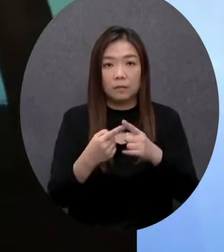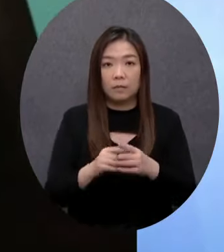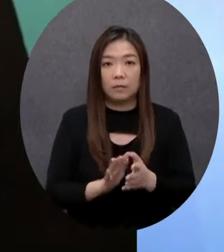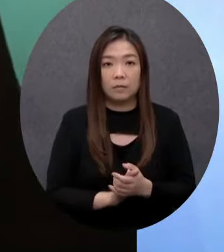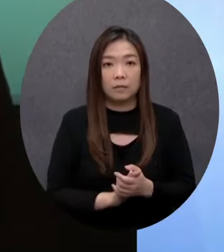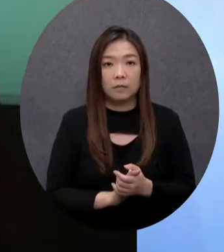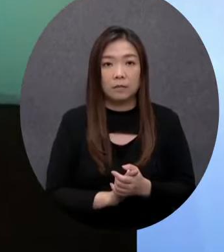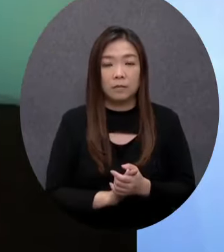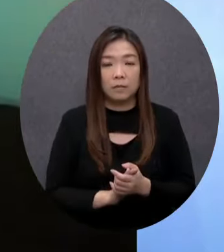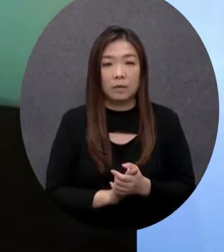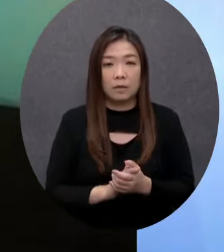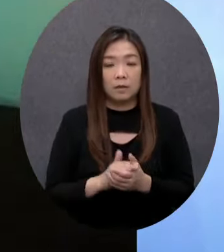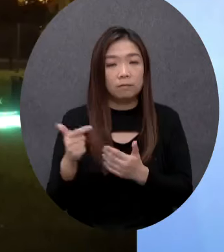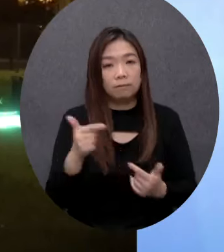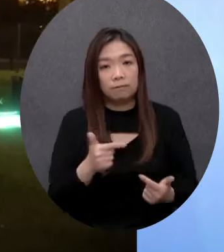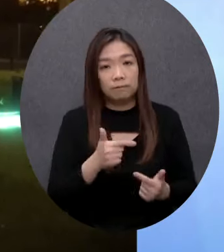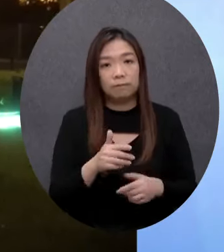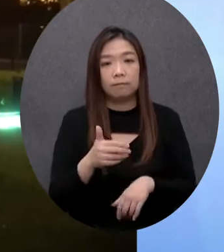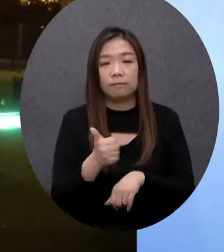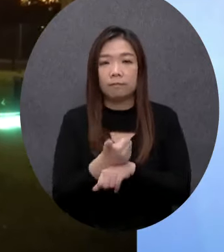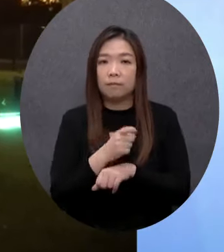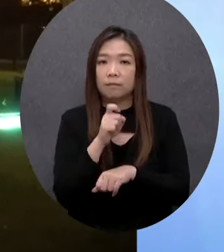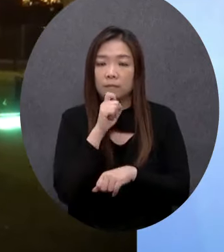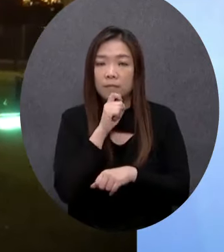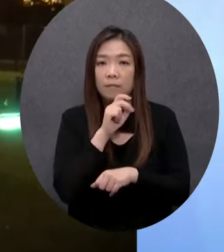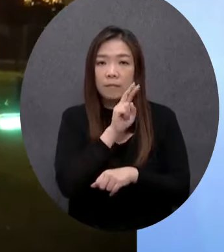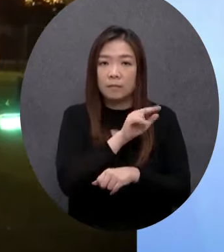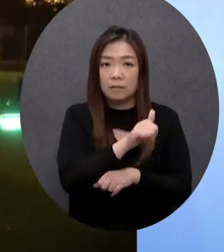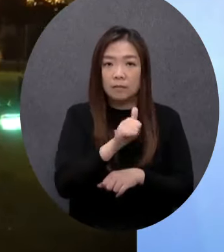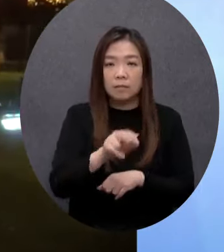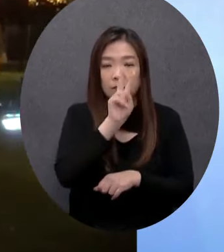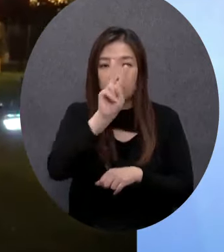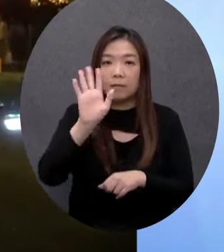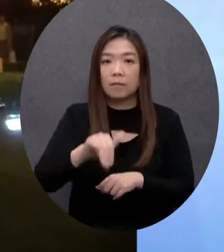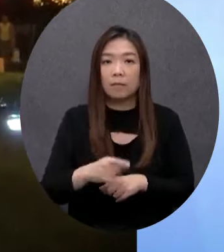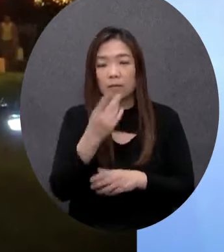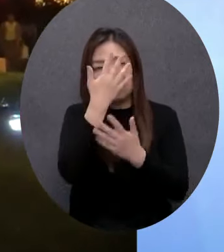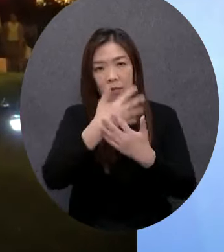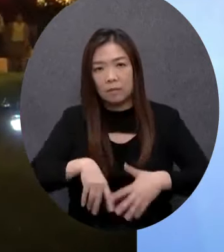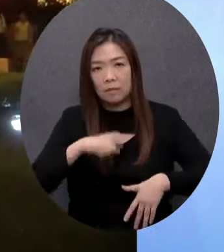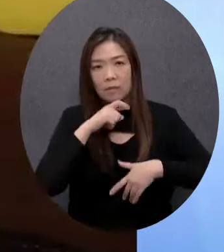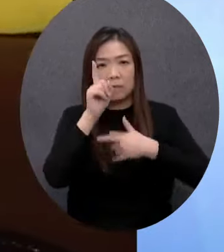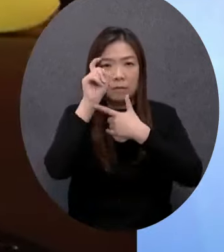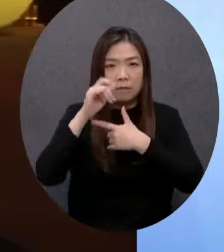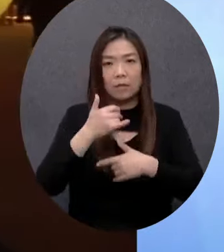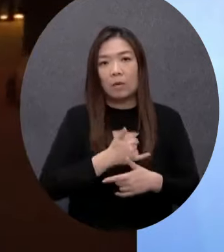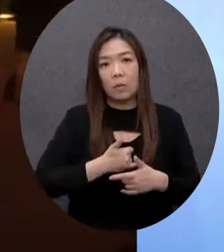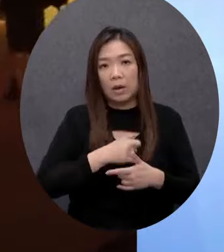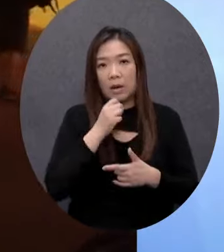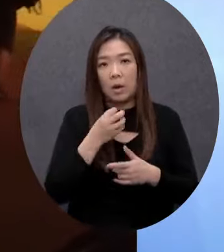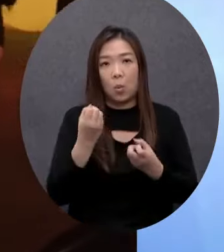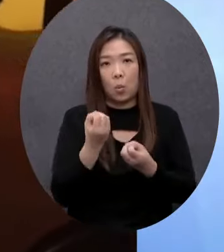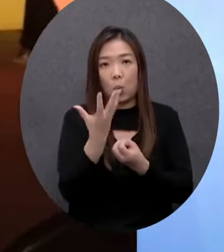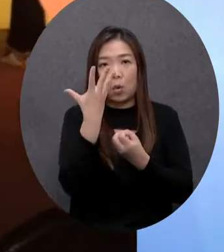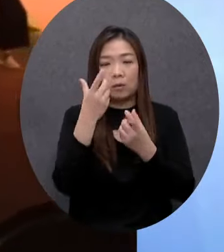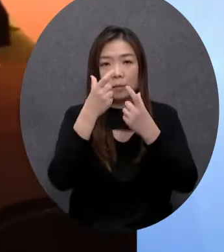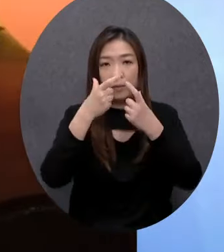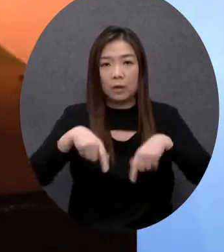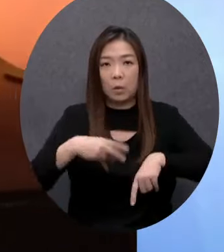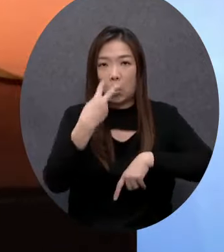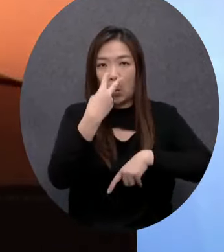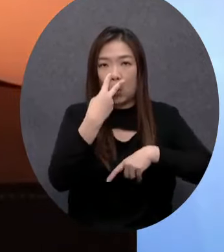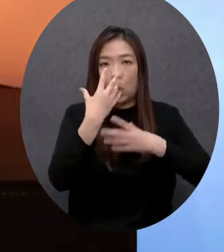餘下嘅時間，係啦，把握嗰個機會可以嚟參觀咯。 網上流傳圖片懷疑有發光彈漏氣，康文